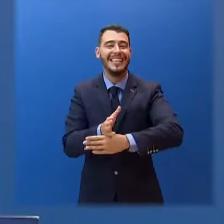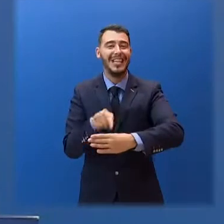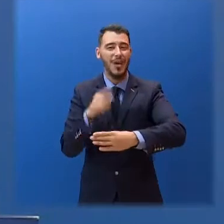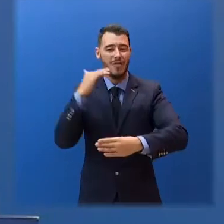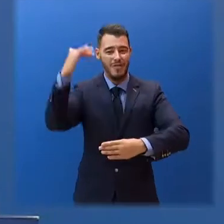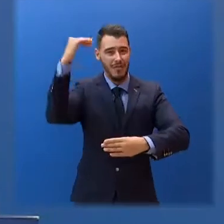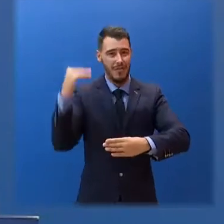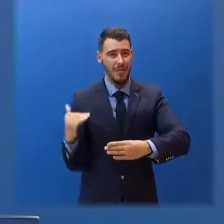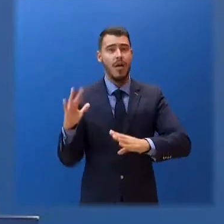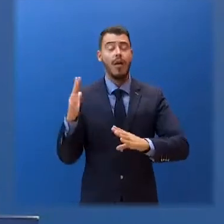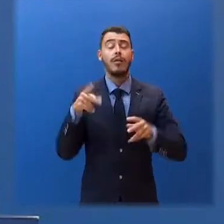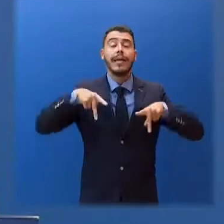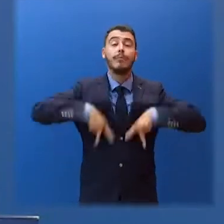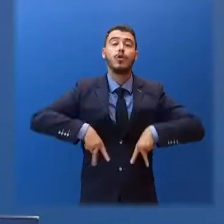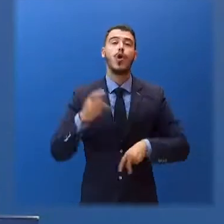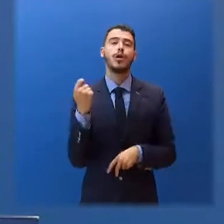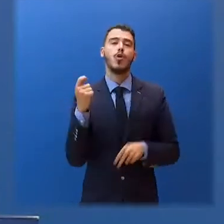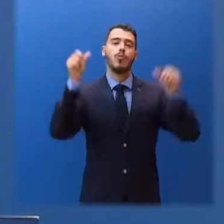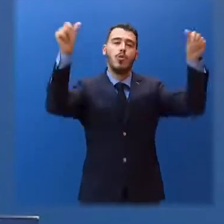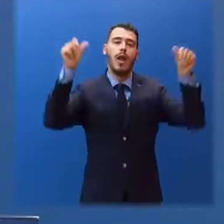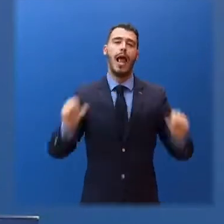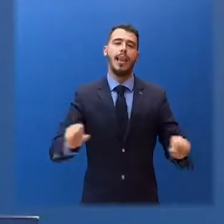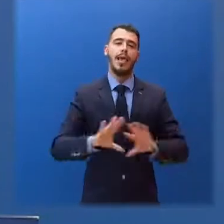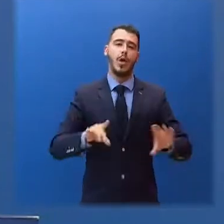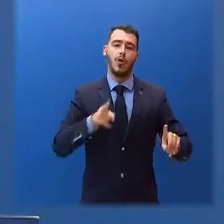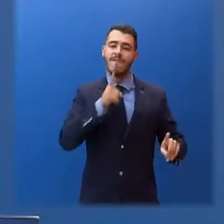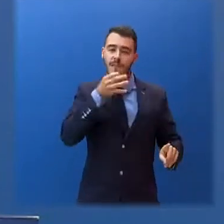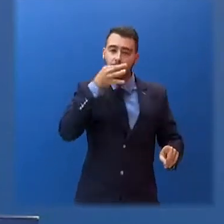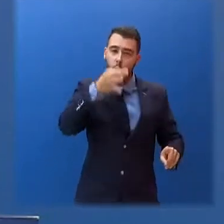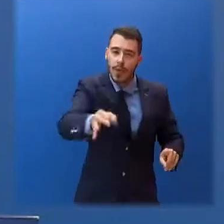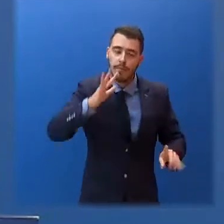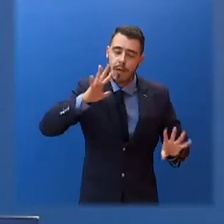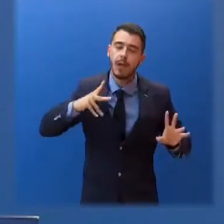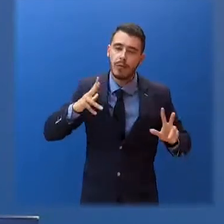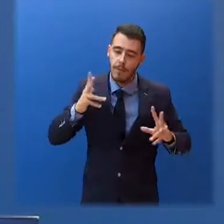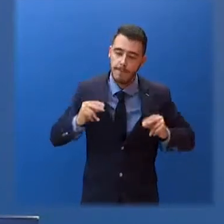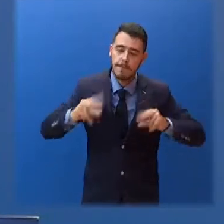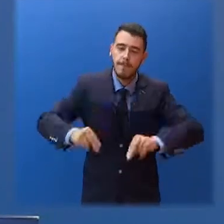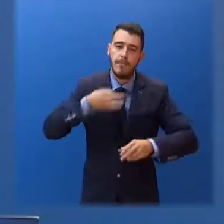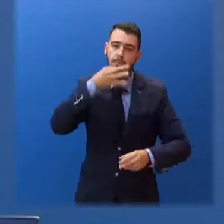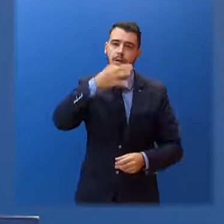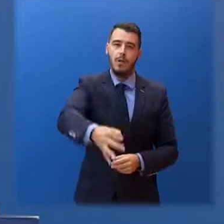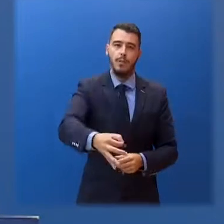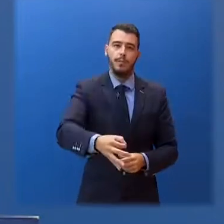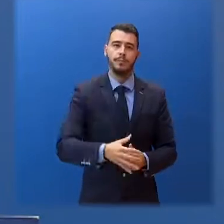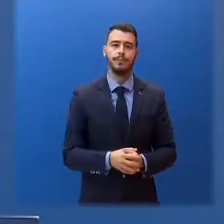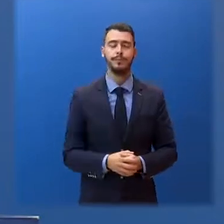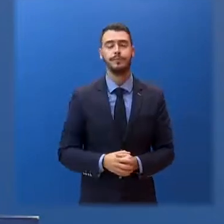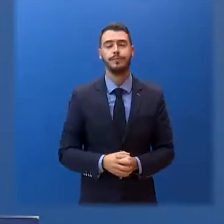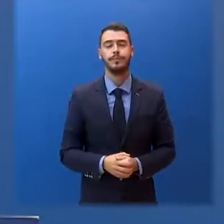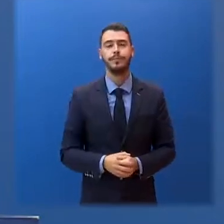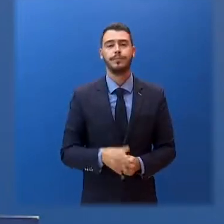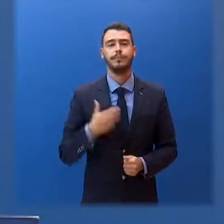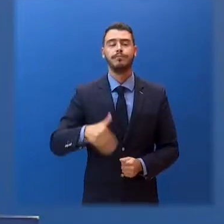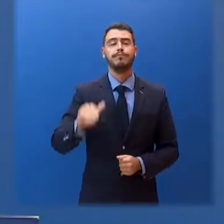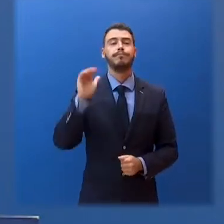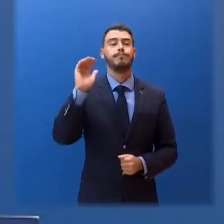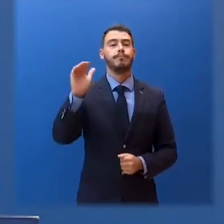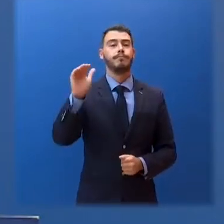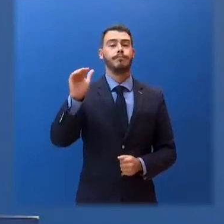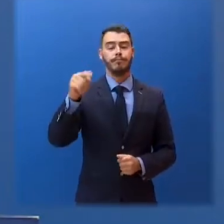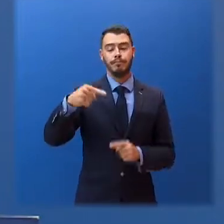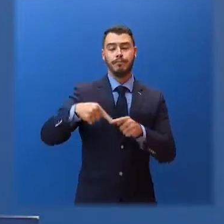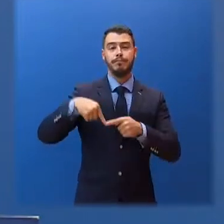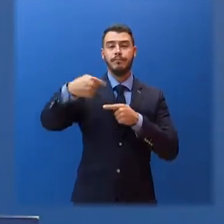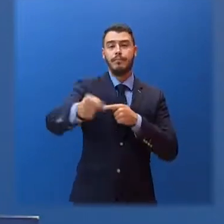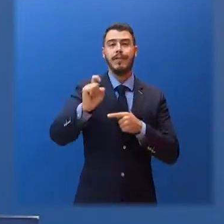Υπουργείου των Οικονομικών σε αυτή τη φάση. Παρακαλώ, κύριε Περδικάρη. Θέλω να σας ρωτήσω την Κυριακή, την ερχόμενη